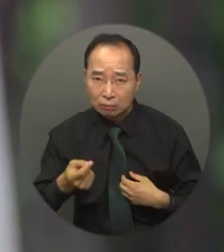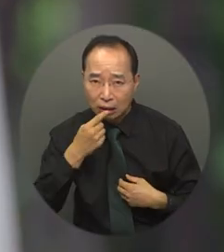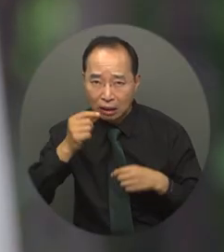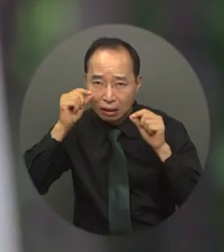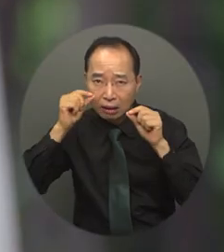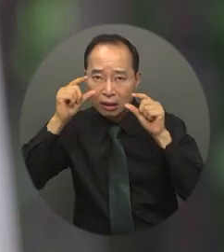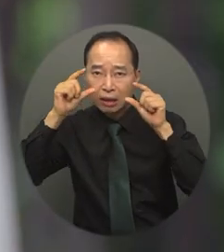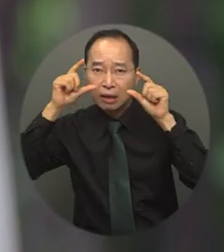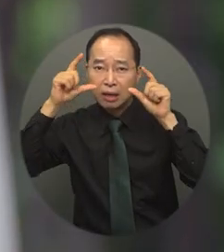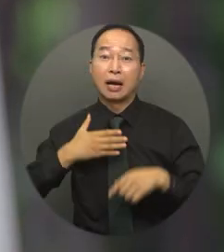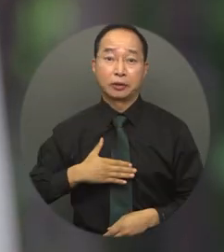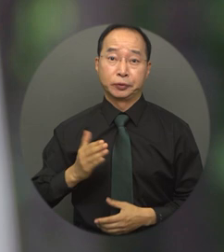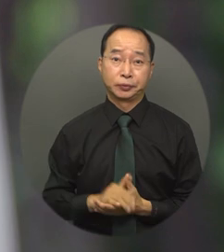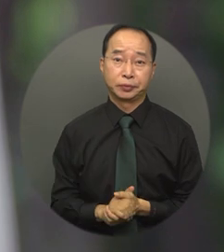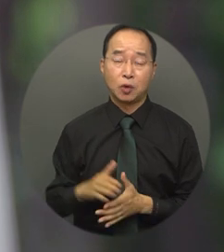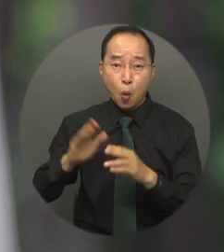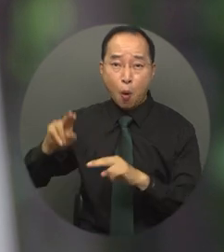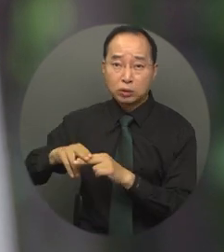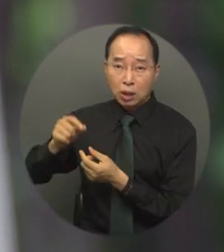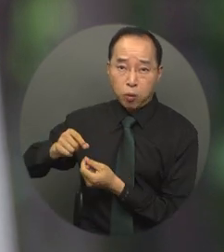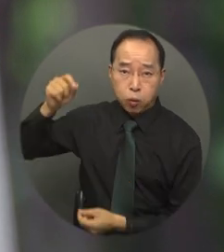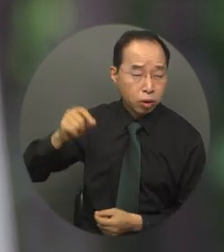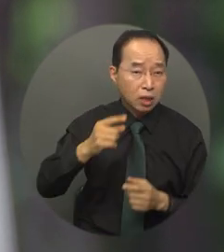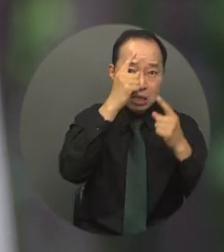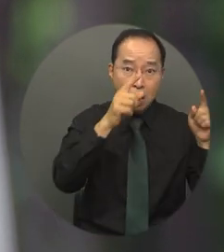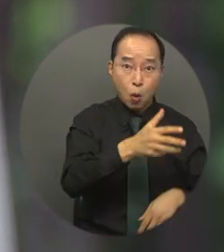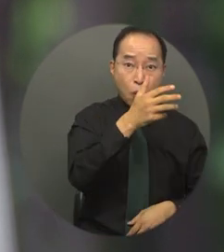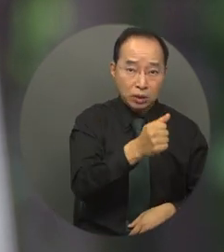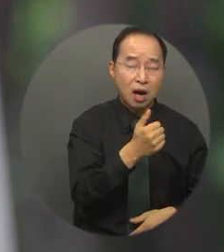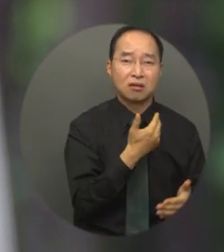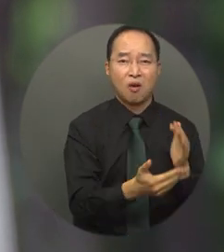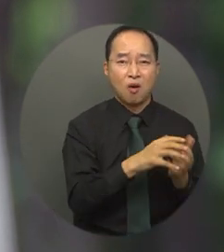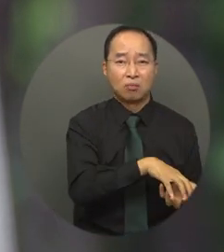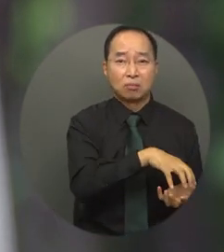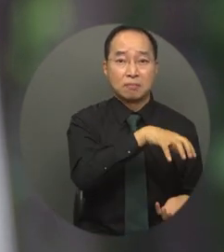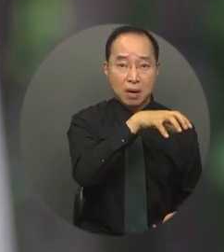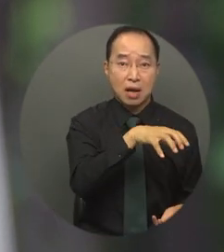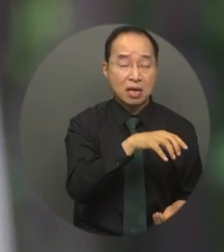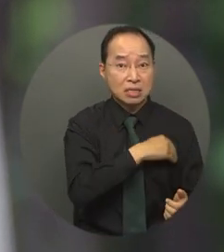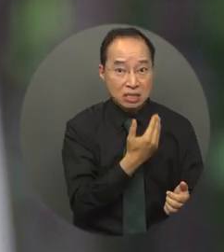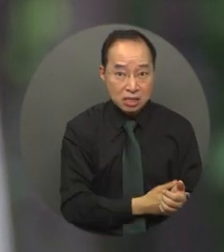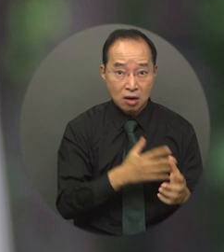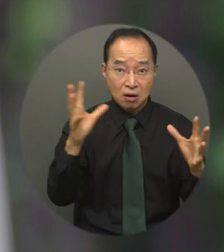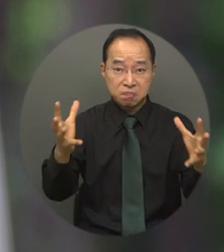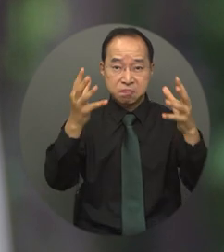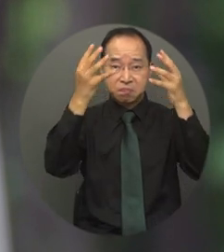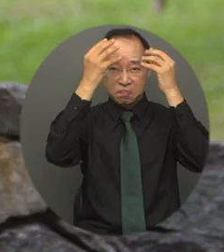오랜 공직생활과 대학 총장을 하며 쌓은 실력과 경험이 제 안에 있습니다.